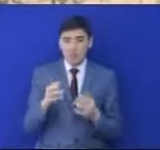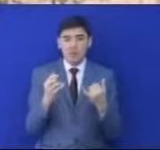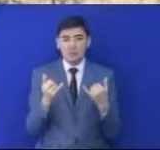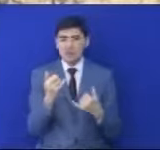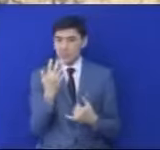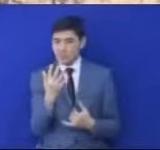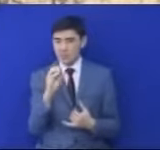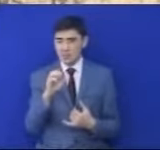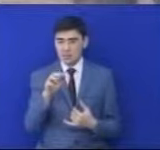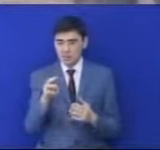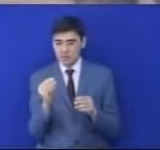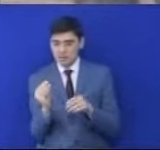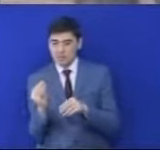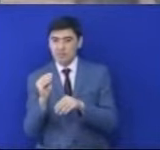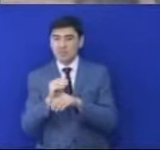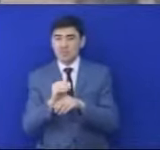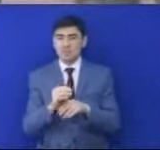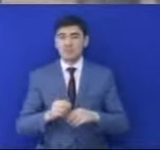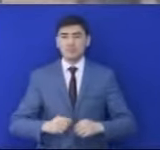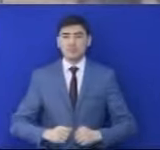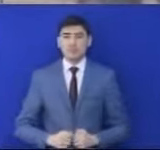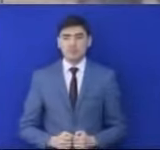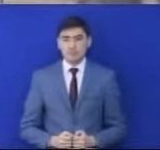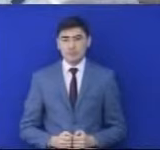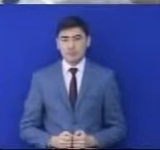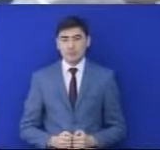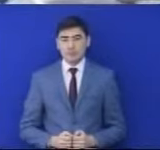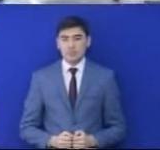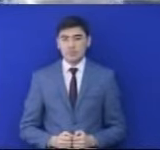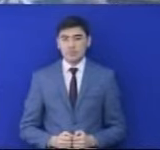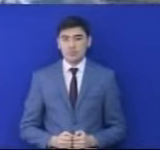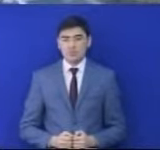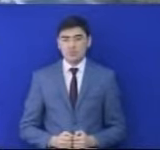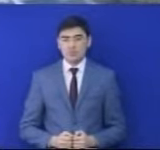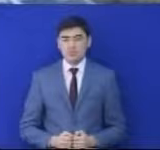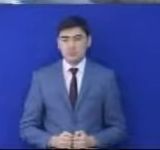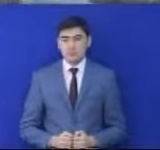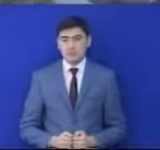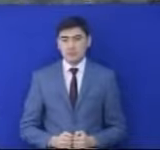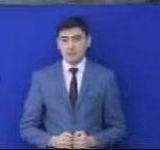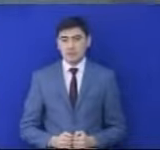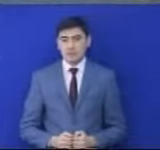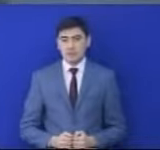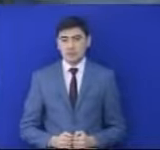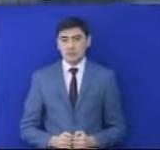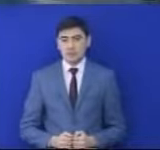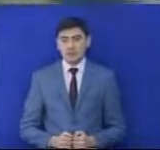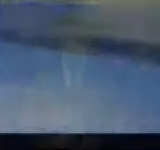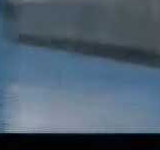5 сантиметрге артық. Эльмира Жүсінбекқызы, Сәуле Байғалиева, Ернұр Қалелов, Семей телеарнасы.